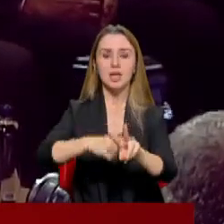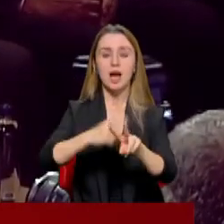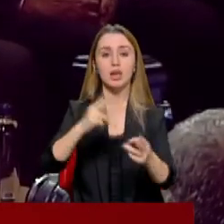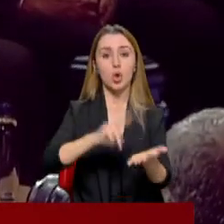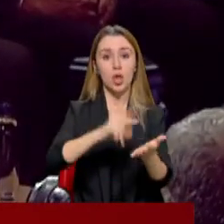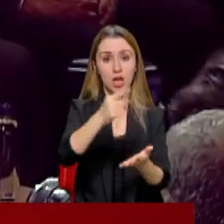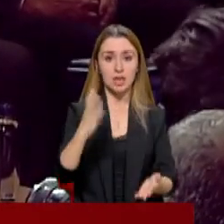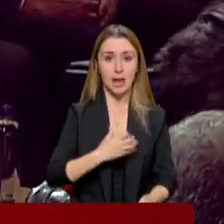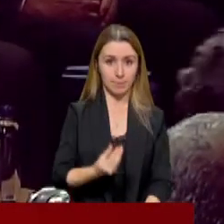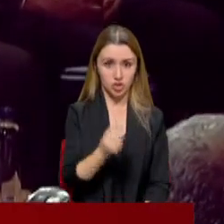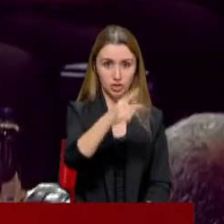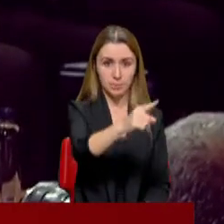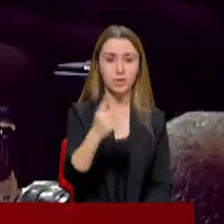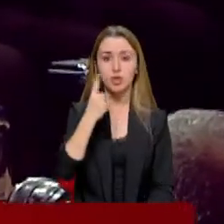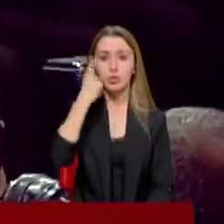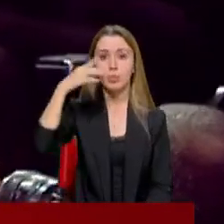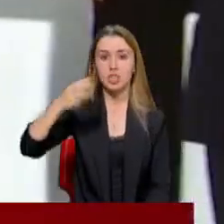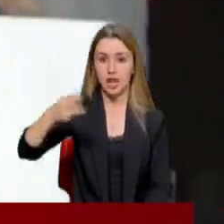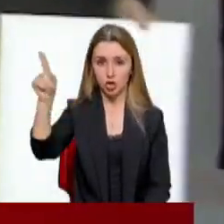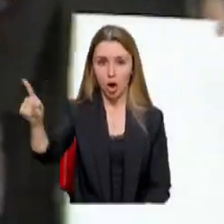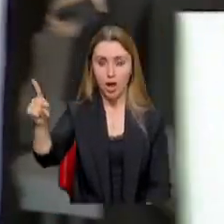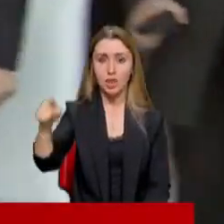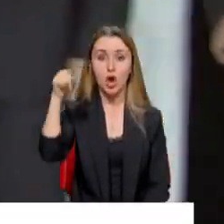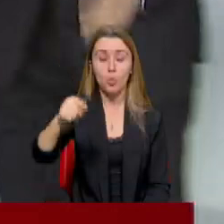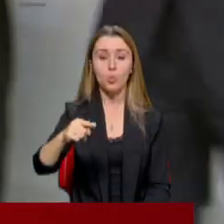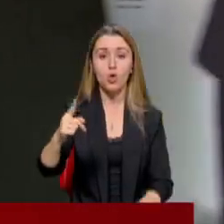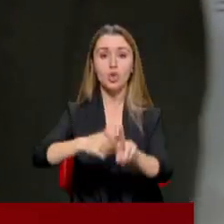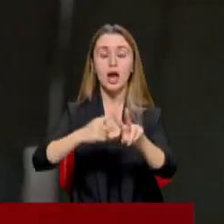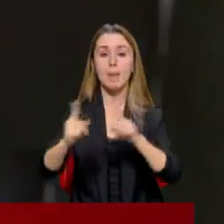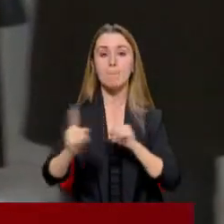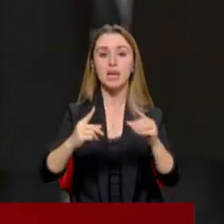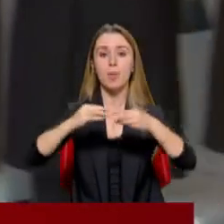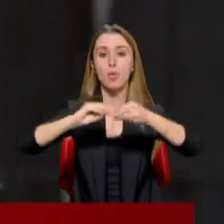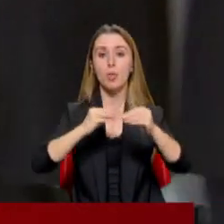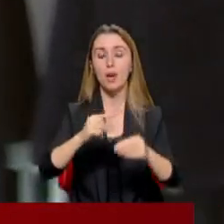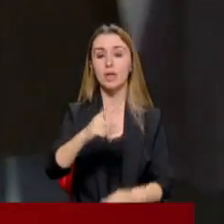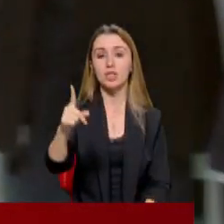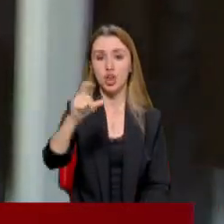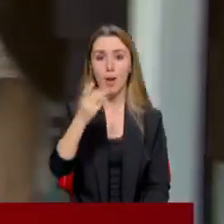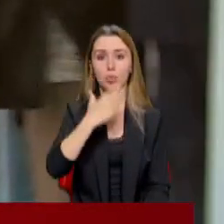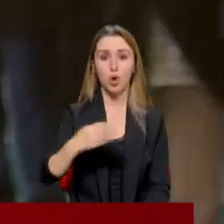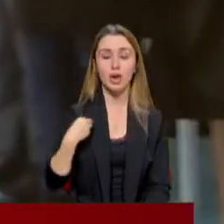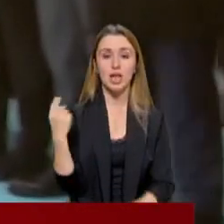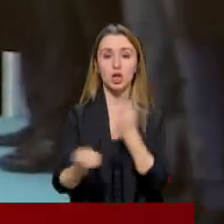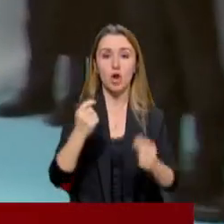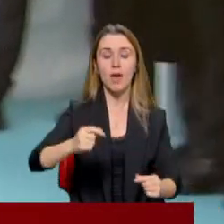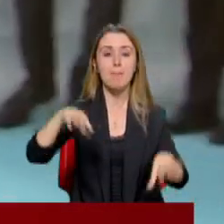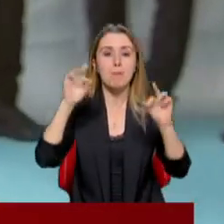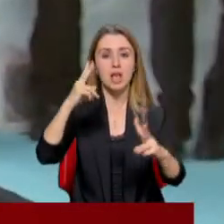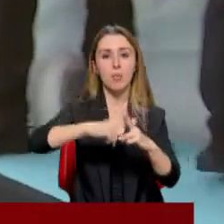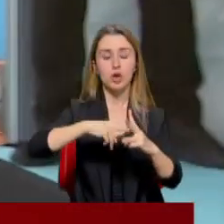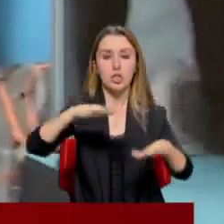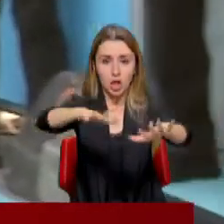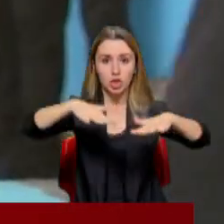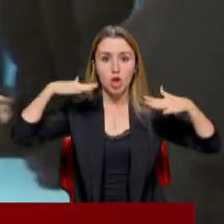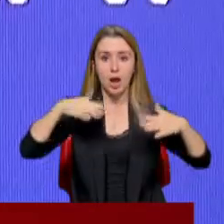üyelerine sahip çıkarken Cumhurbaşkanı Erdoğan tırmanan yargı krizi ile ilgili sessiz Yeni göreve başlayan polisler töreninde gezi